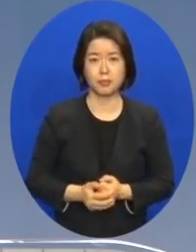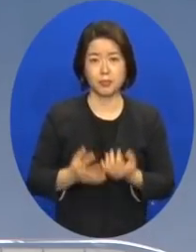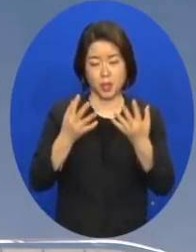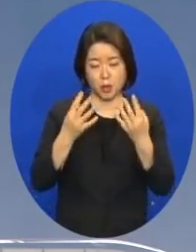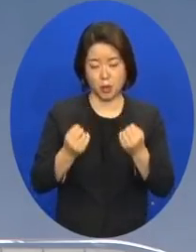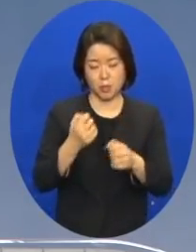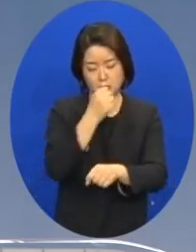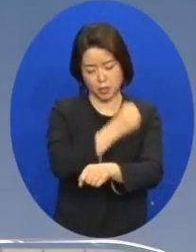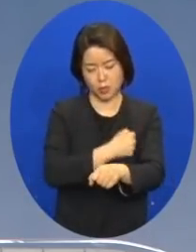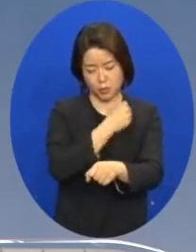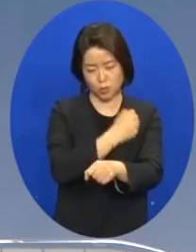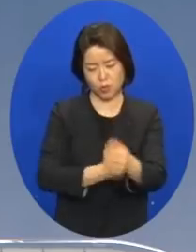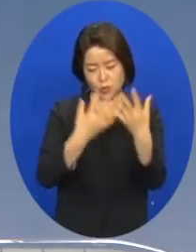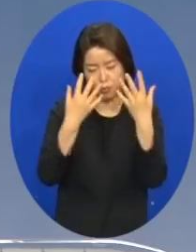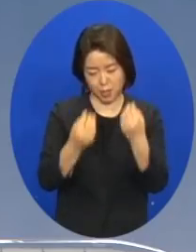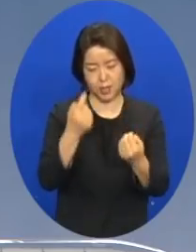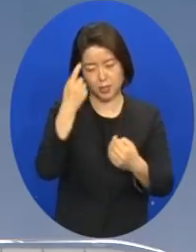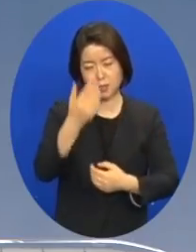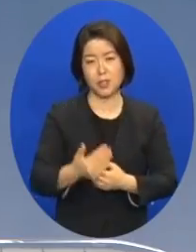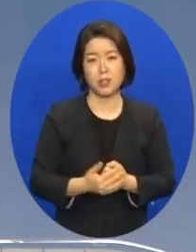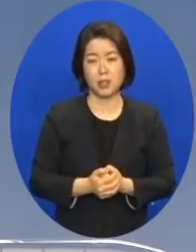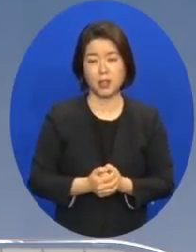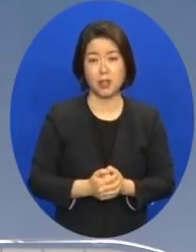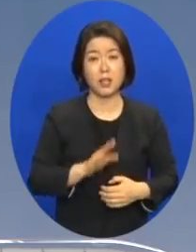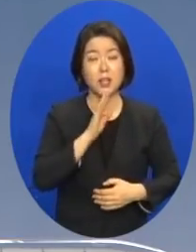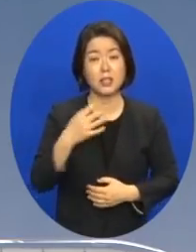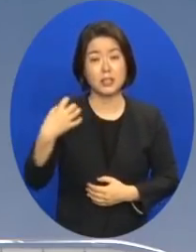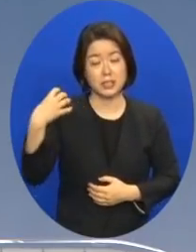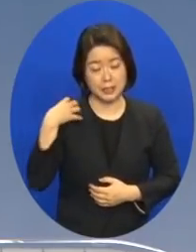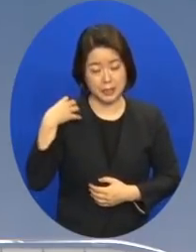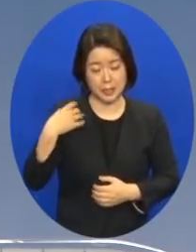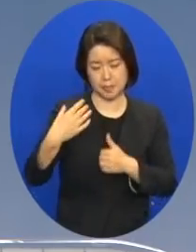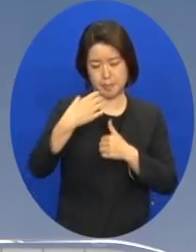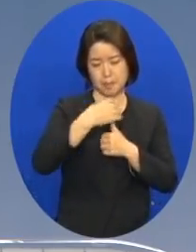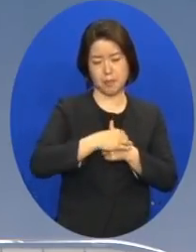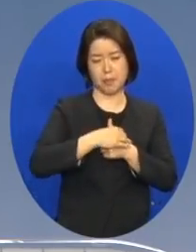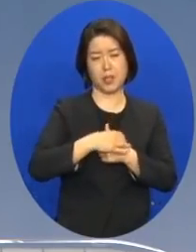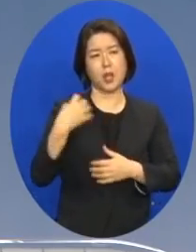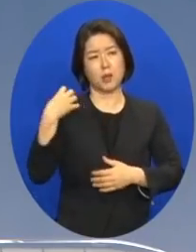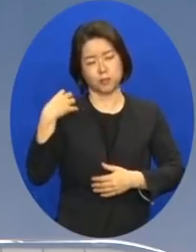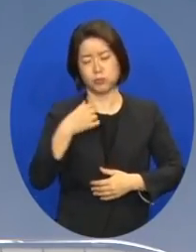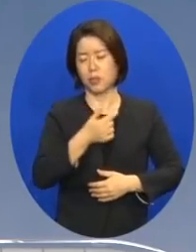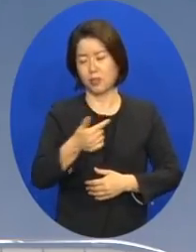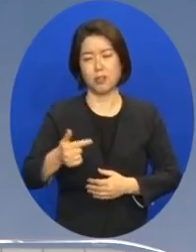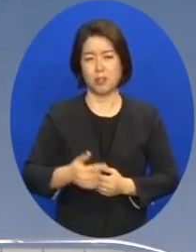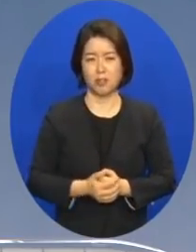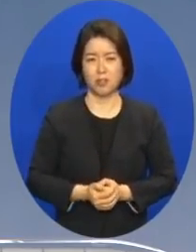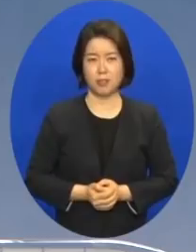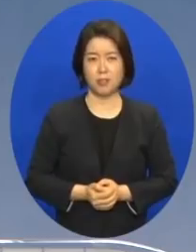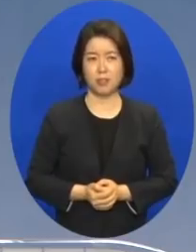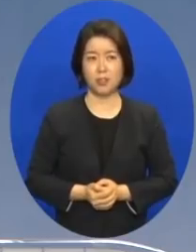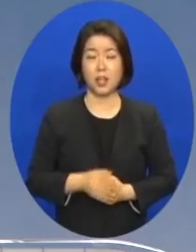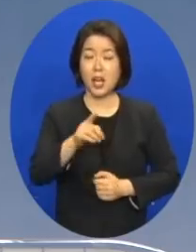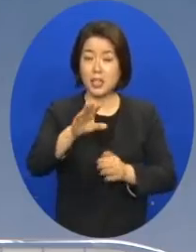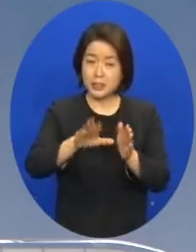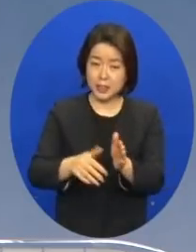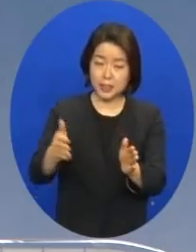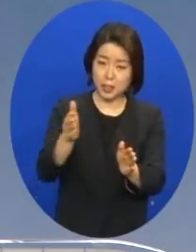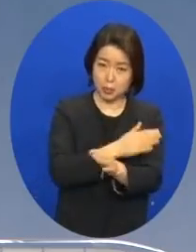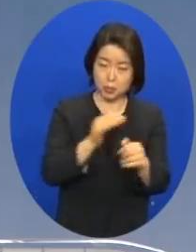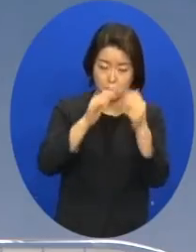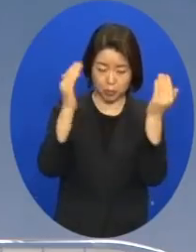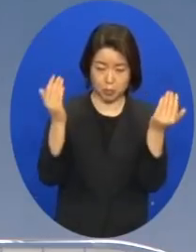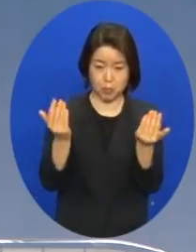얼마나 수고가 많습니까? 사실 그 책임을 맡을 때 얼마나 부담스러웠겠습니까? 그때부터